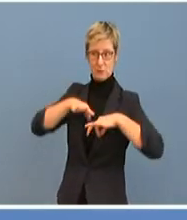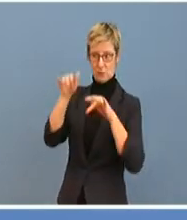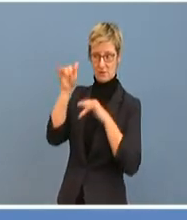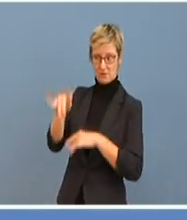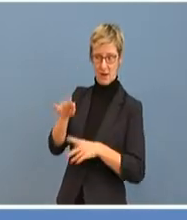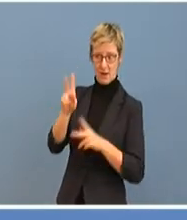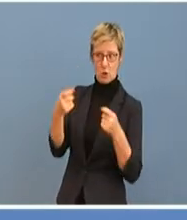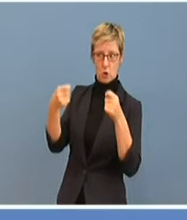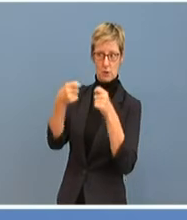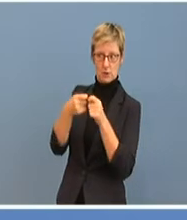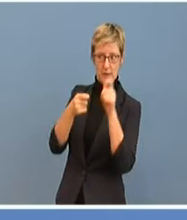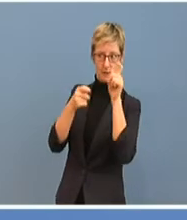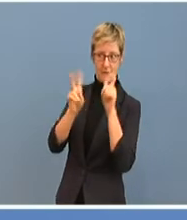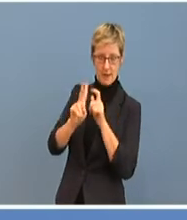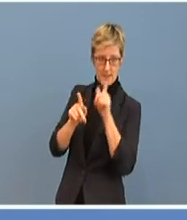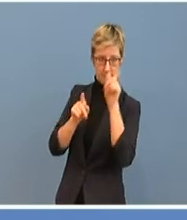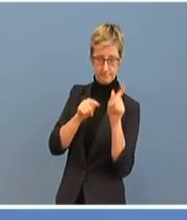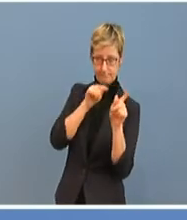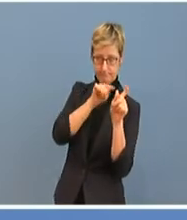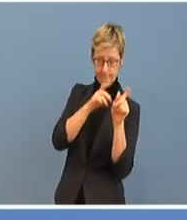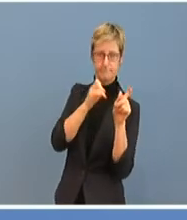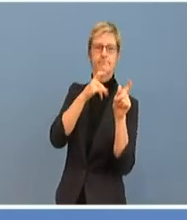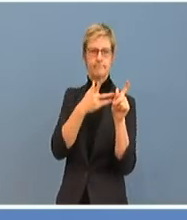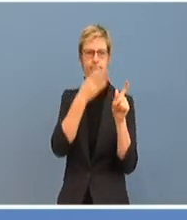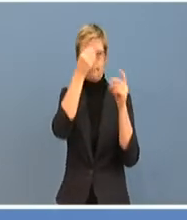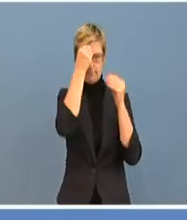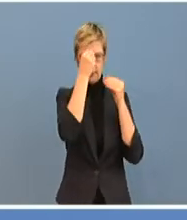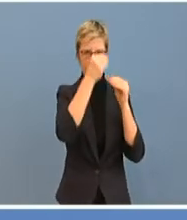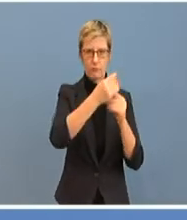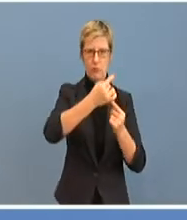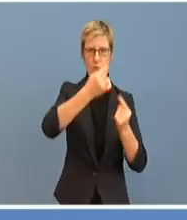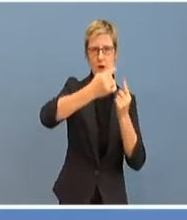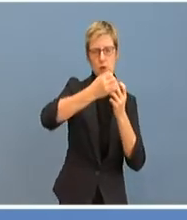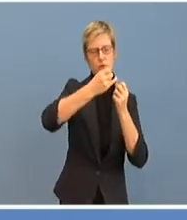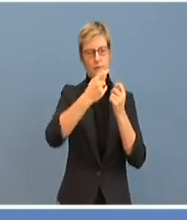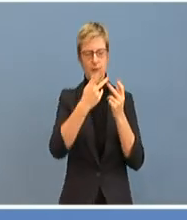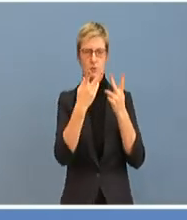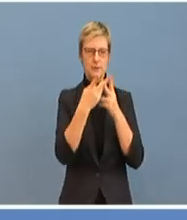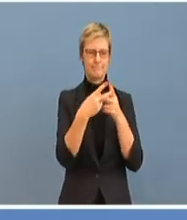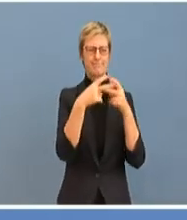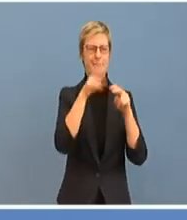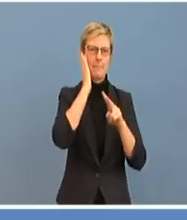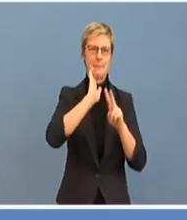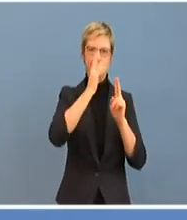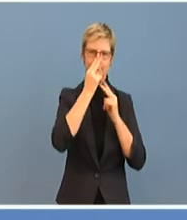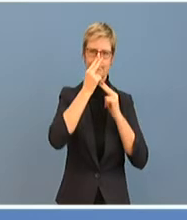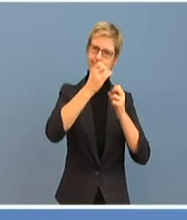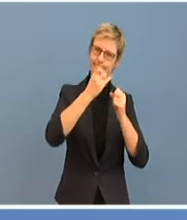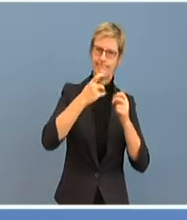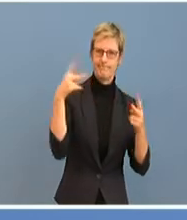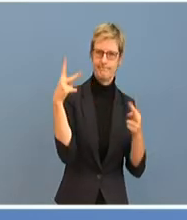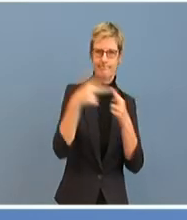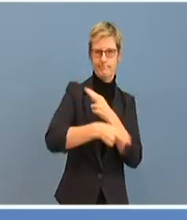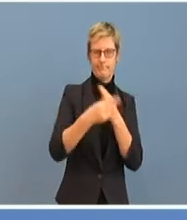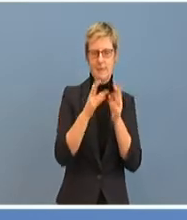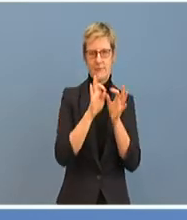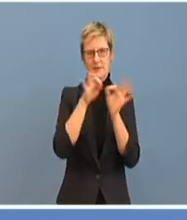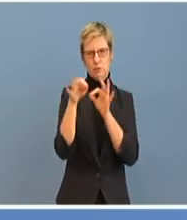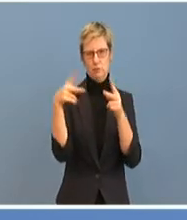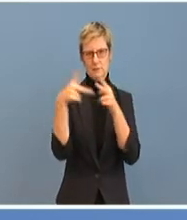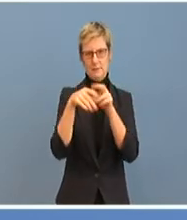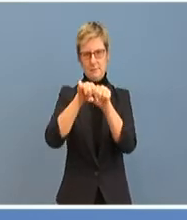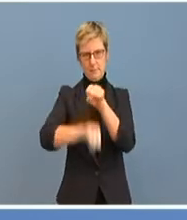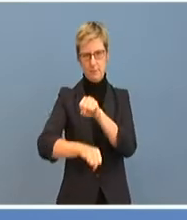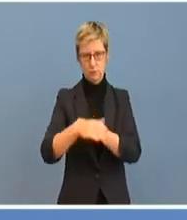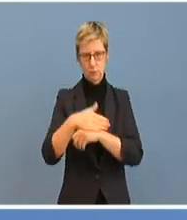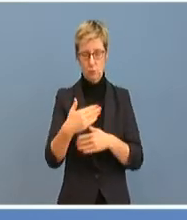lassen kann, damit die unselige Ansteckungskette unterbrochen werden kann. Das geschieht in den Gesundheitsämtern, und jeder versteht, dass